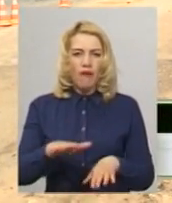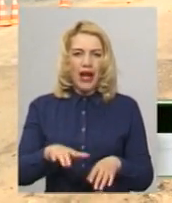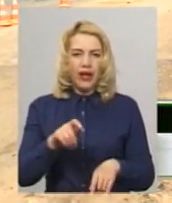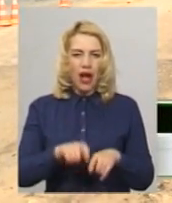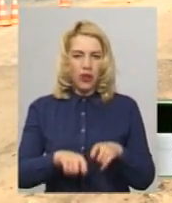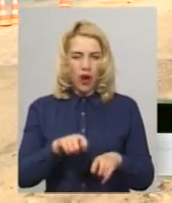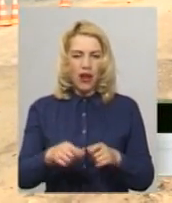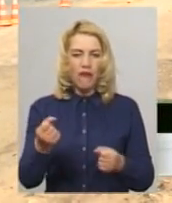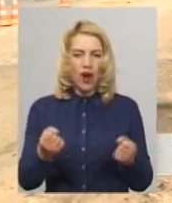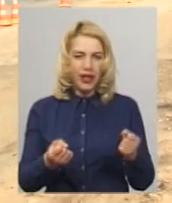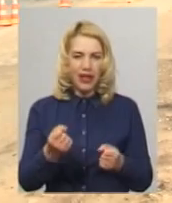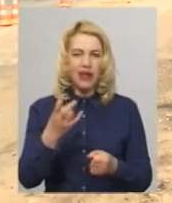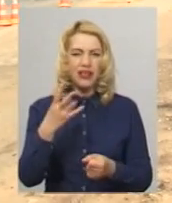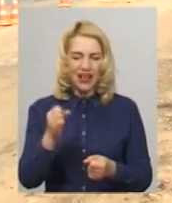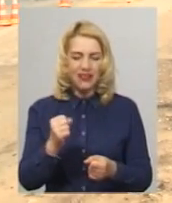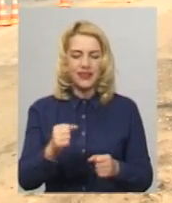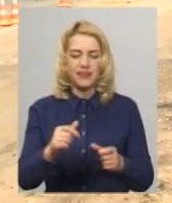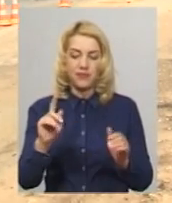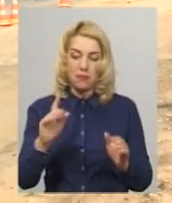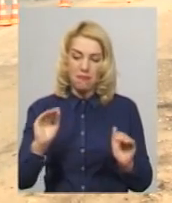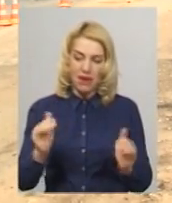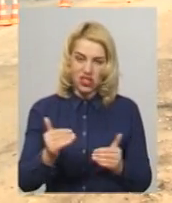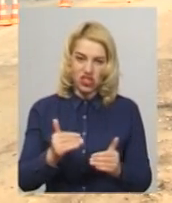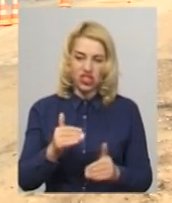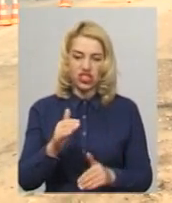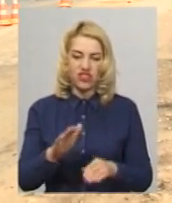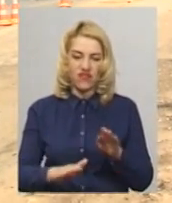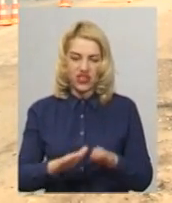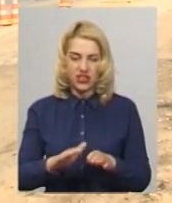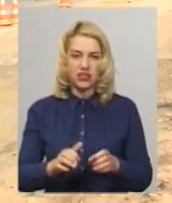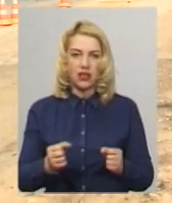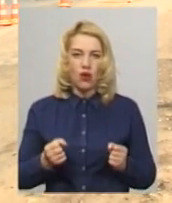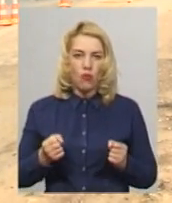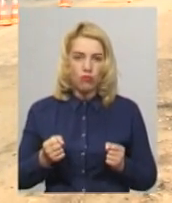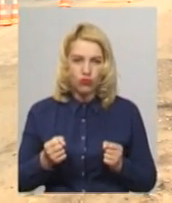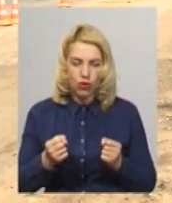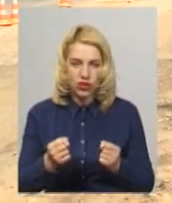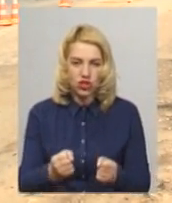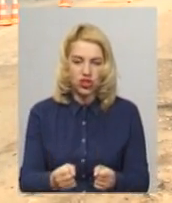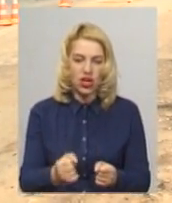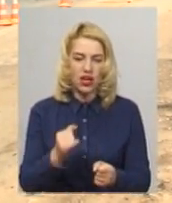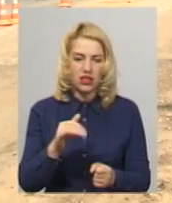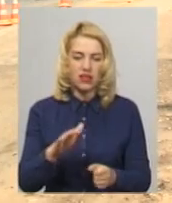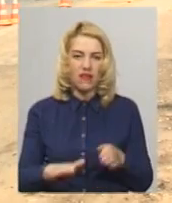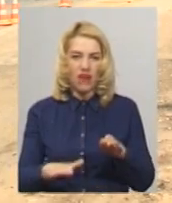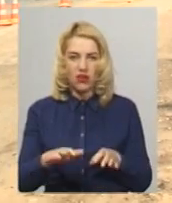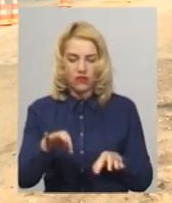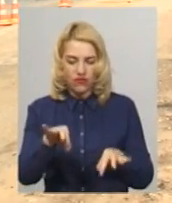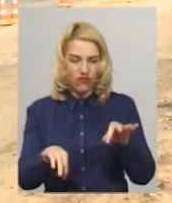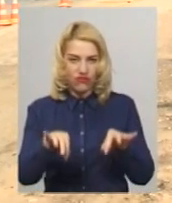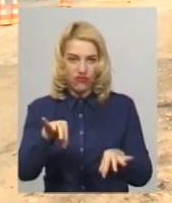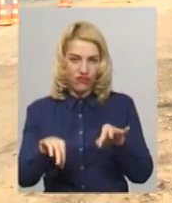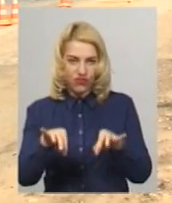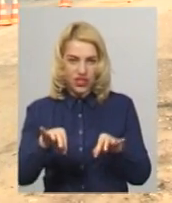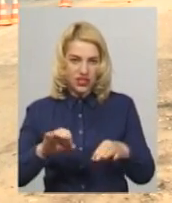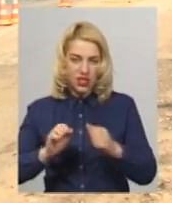Водій на нижчій швидкості проїжджає вагу, вага рахує кожну вісь, сумірує,